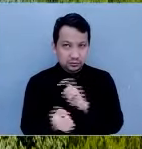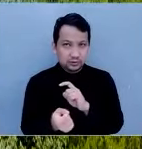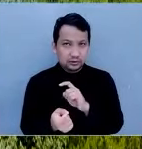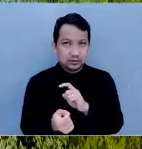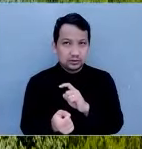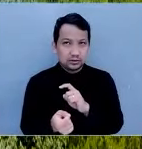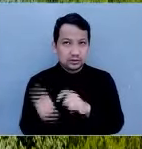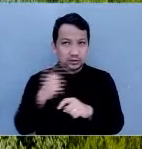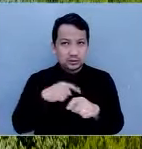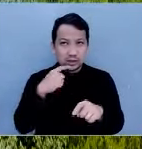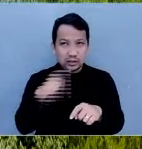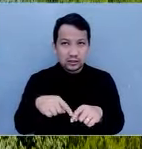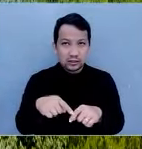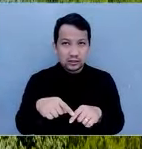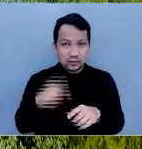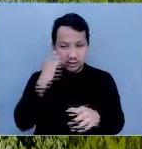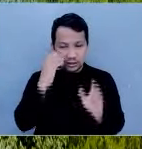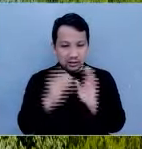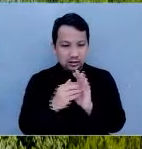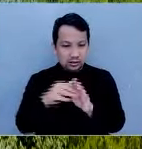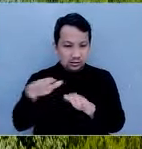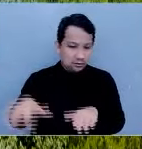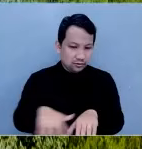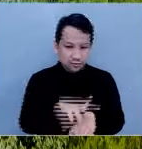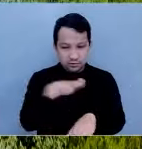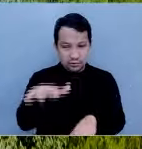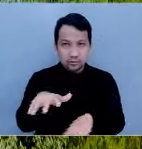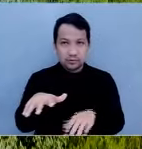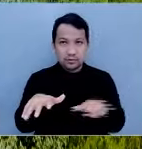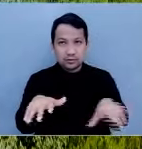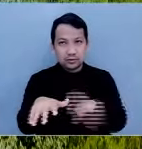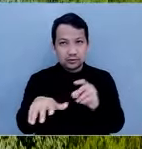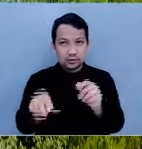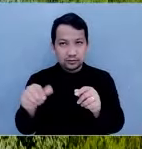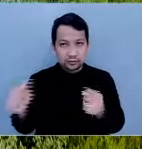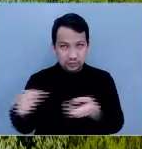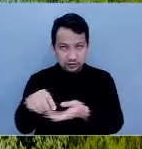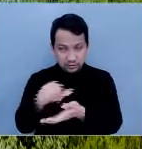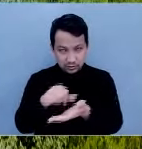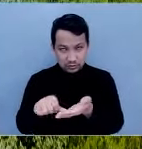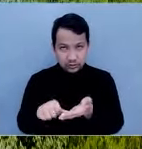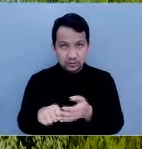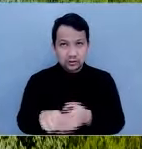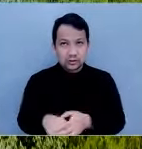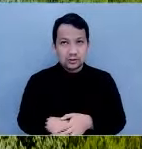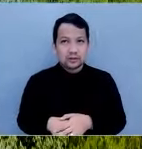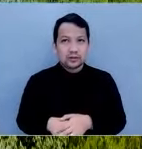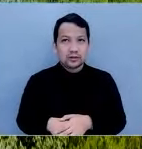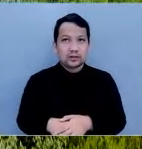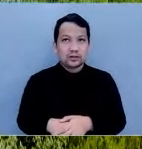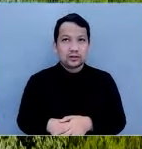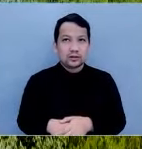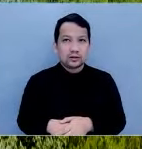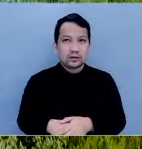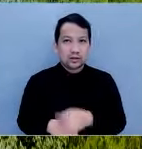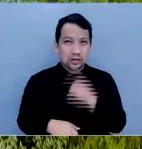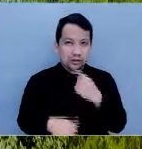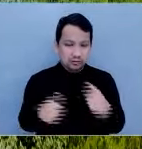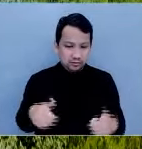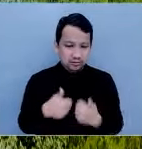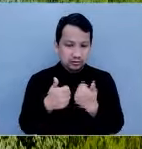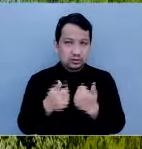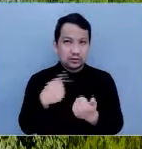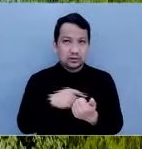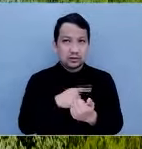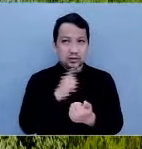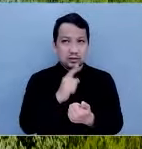pag andyan, kunyari may image dyan, hindi mo uubusin, gagamitin mo pa rin, papalitan mo na ng konti. Yes, opo. So yun yung talent eh. Sinalage nga ni Mami Chiki kanina